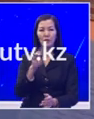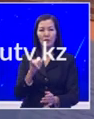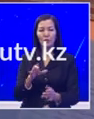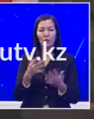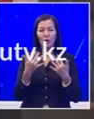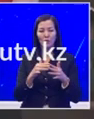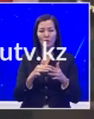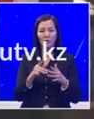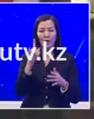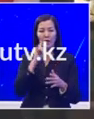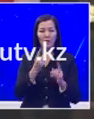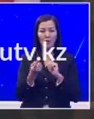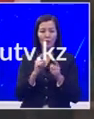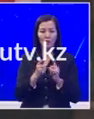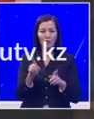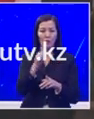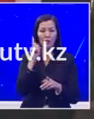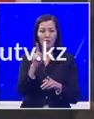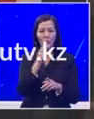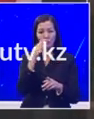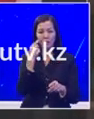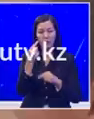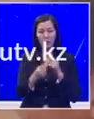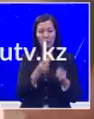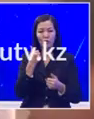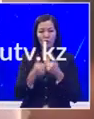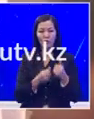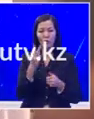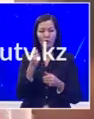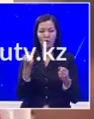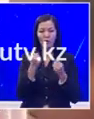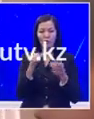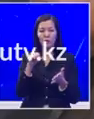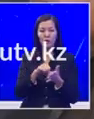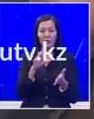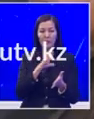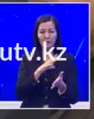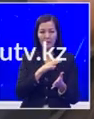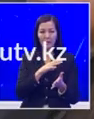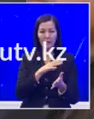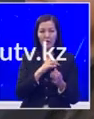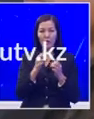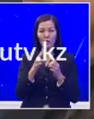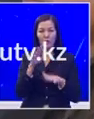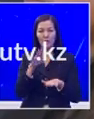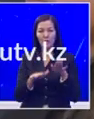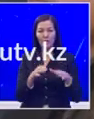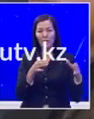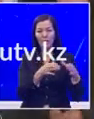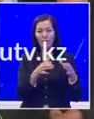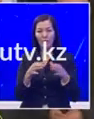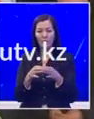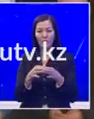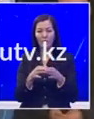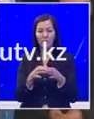көтерген қазақ күресінен жасөспірімдер арасындағы дәстүрлі белдесуге 200-ге тарта жас палуан қатысты. 12 салмақ дәрежесі бойынша боз